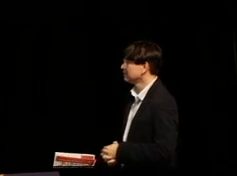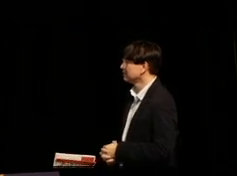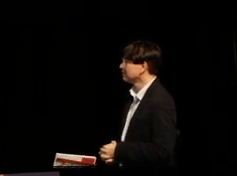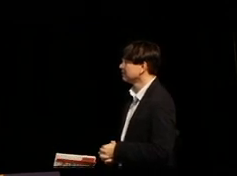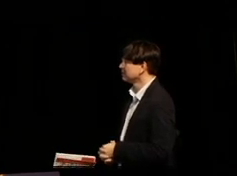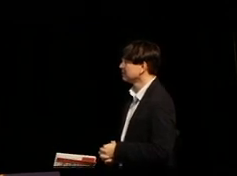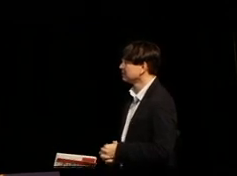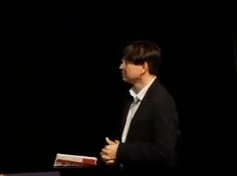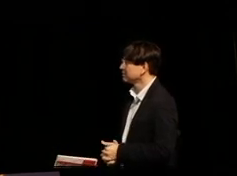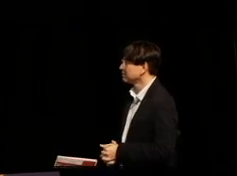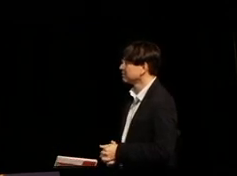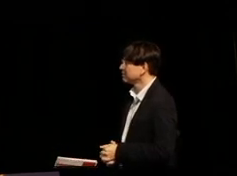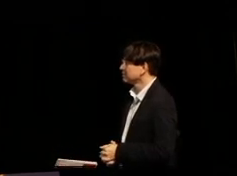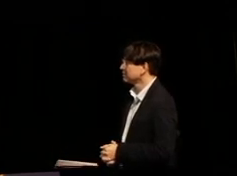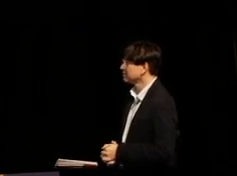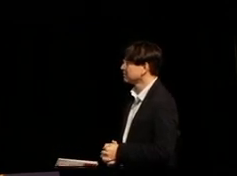scorrono